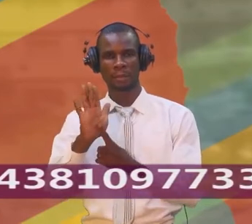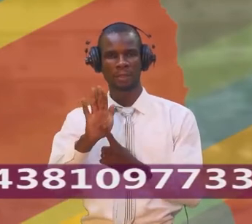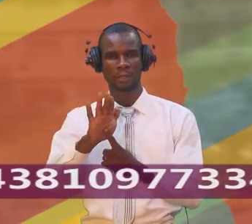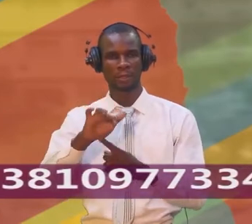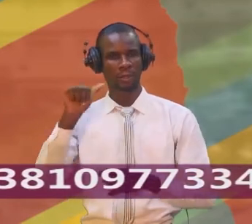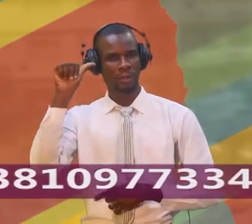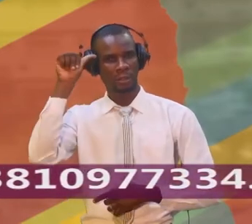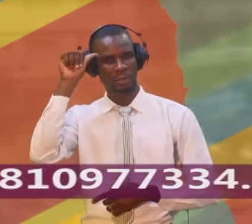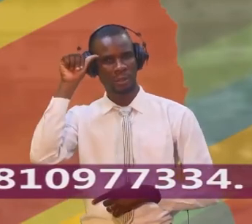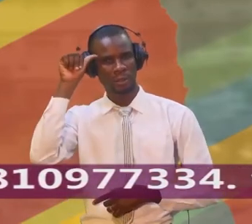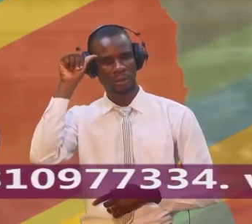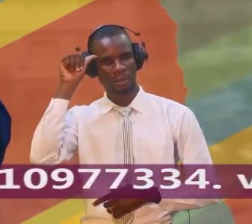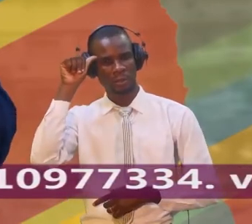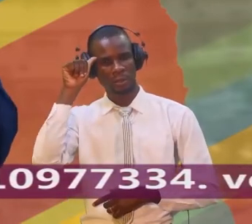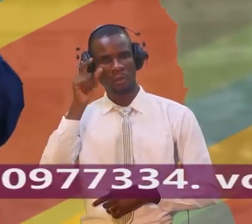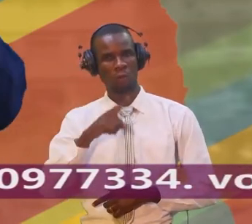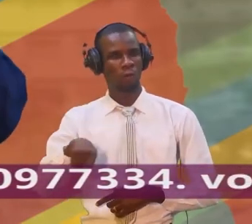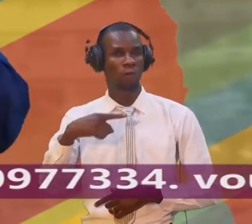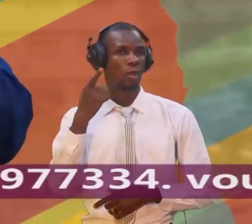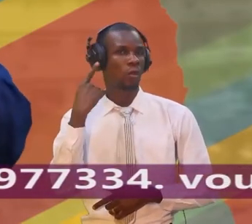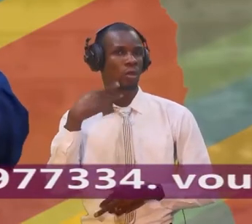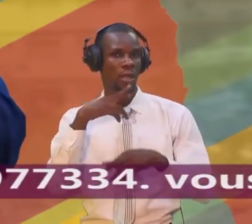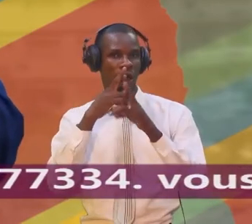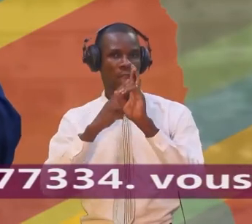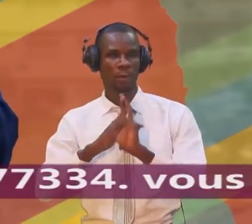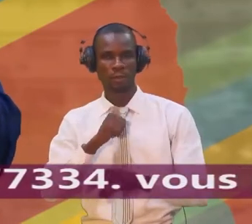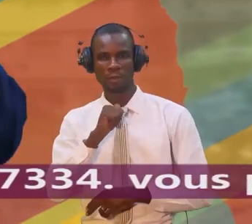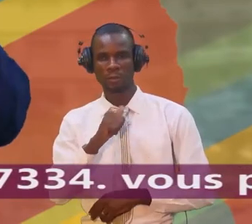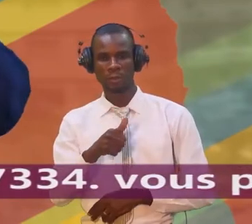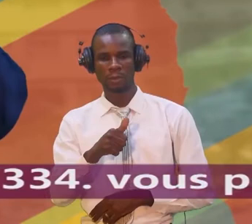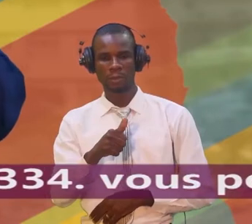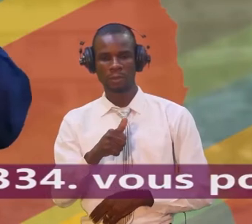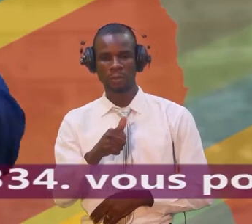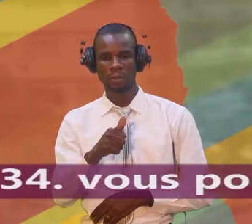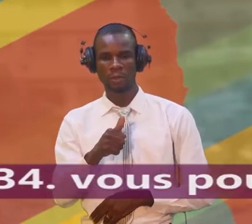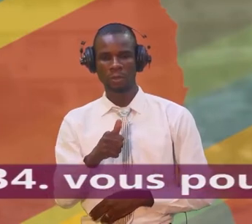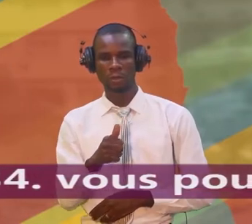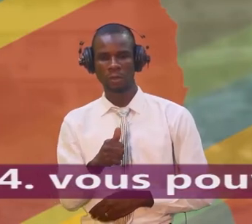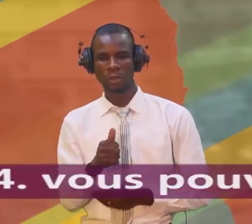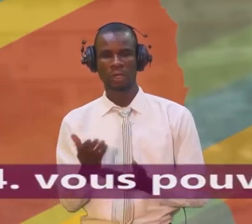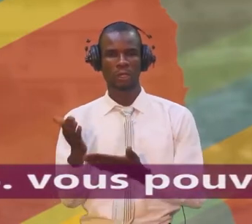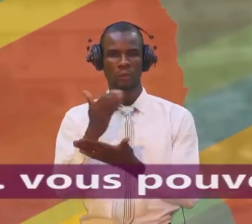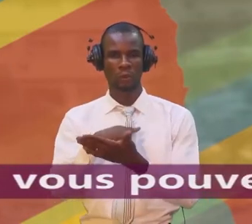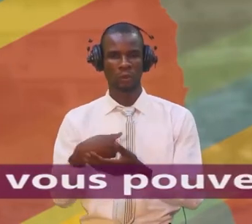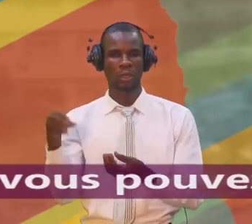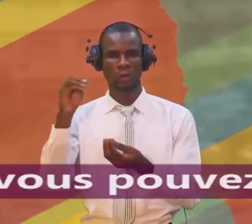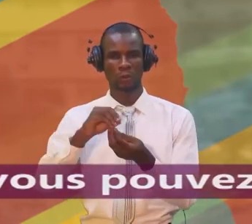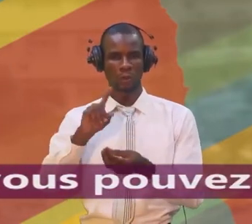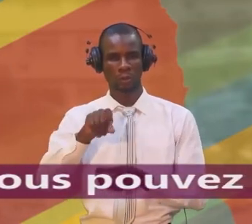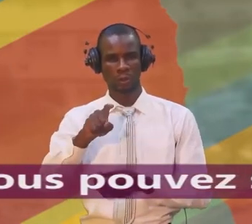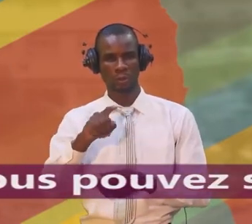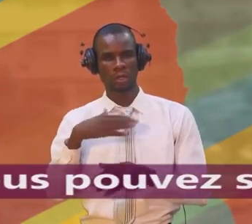Ukigundua kwamba baada ya somo ya leo hukupata jibu, hebu rudia tena uliza swali